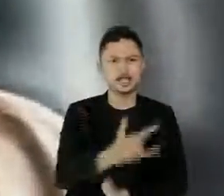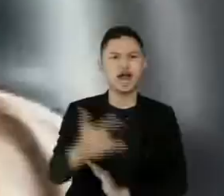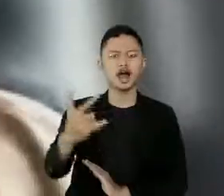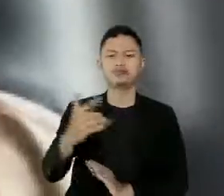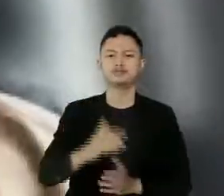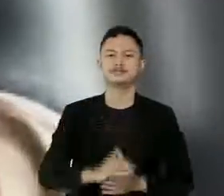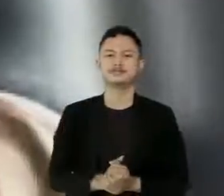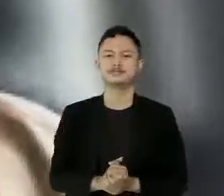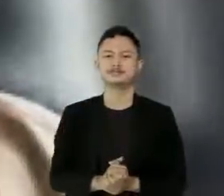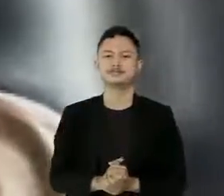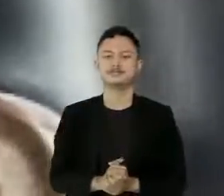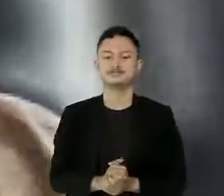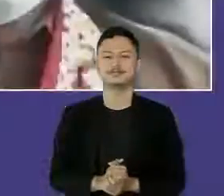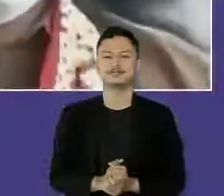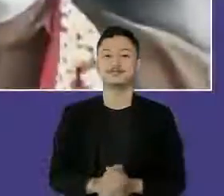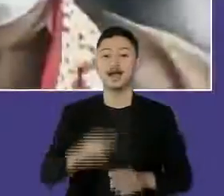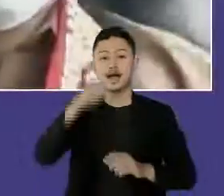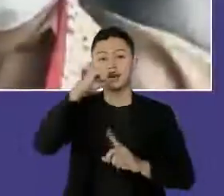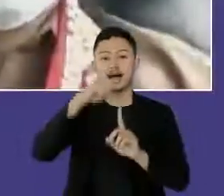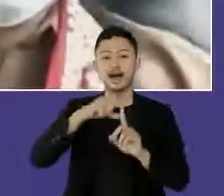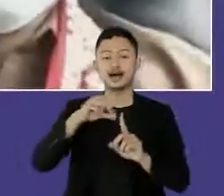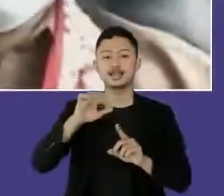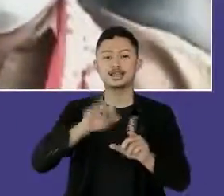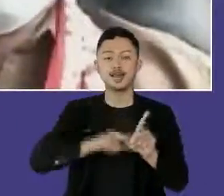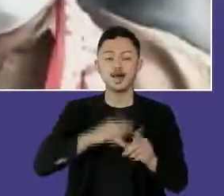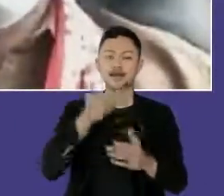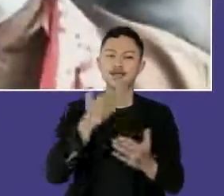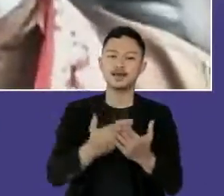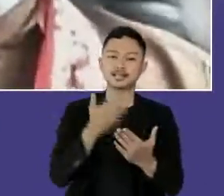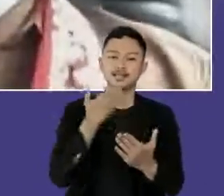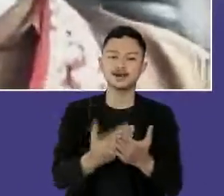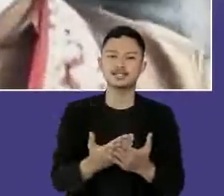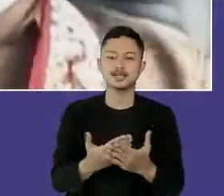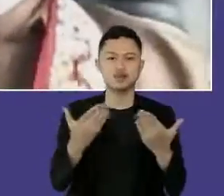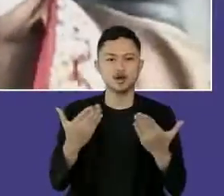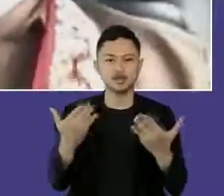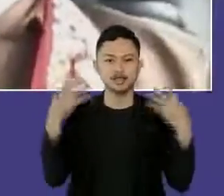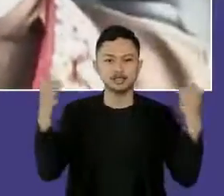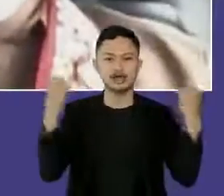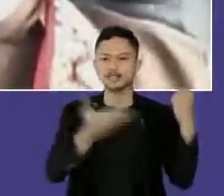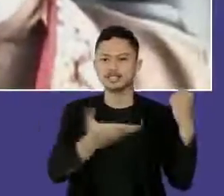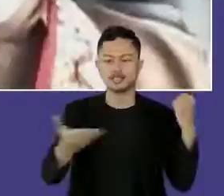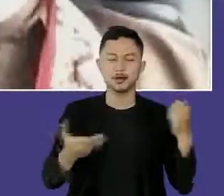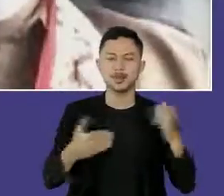Jadi Pak Troy, yes. Terima kasih Pak Troy, terima kasih, terima kasih. Mudah-mudahan tambah semangat.